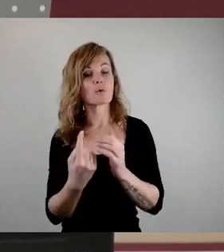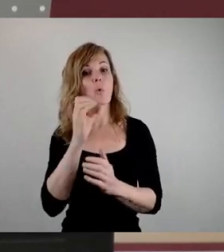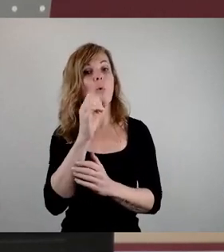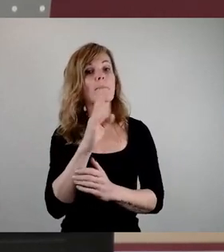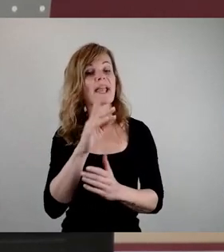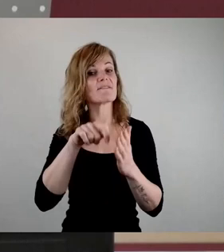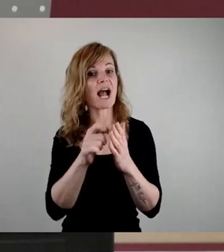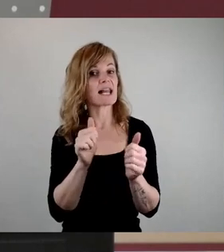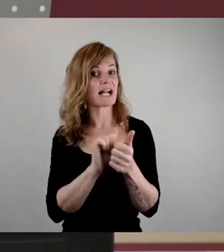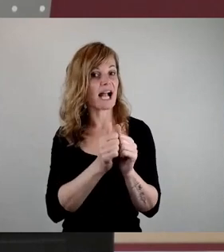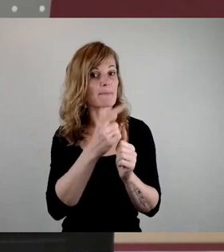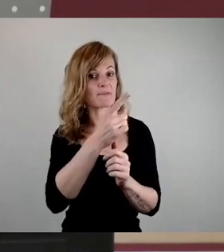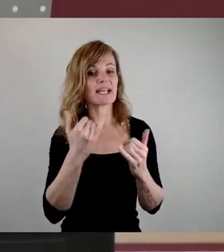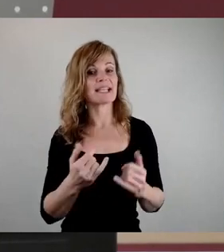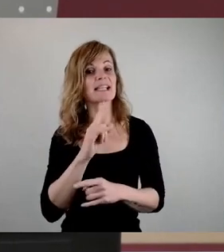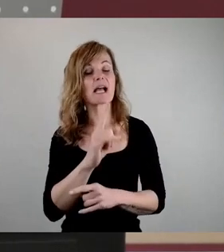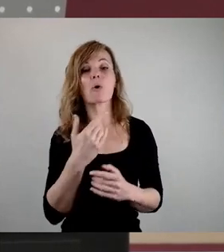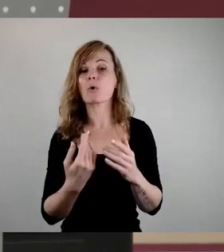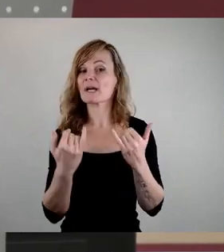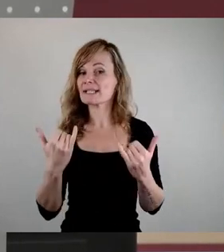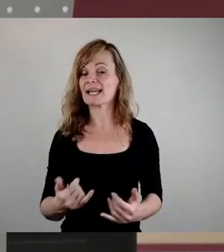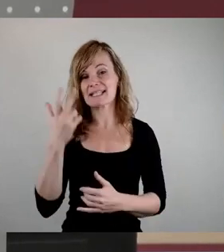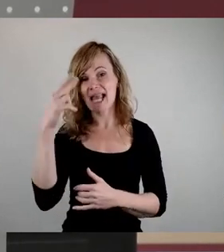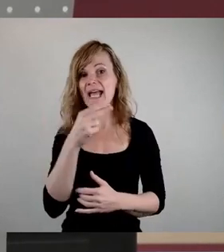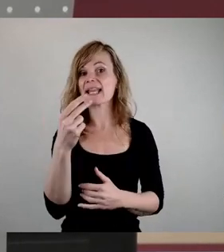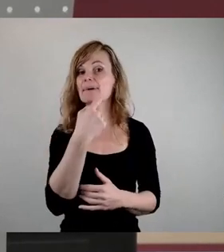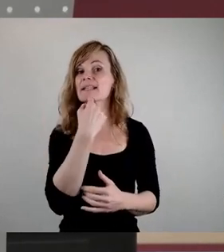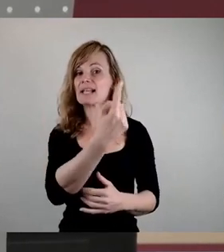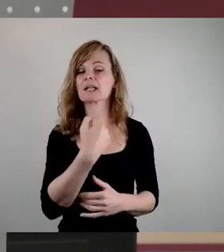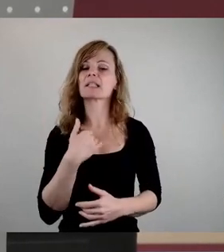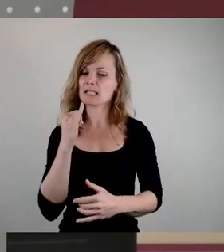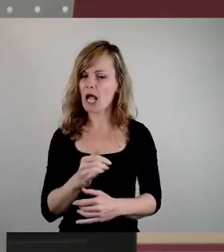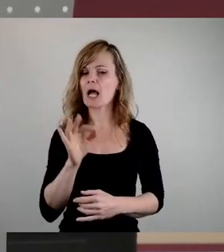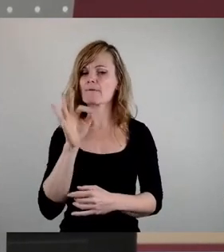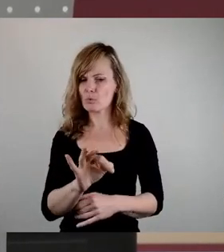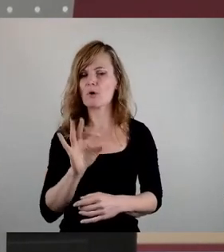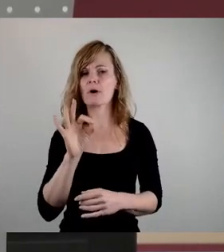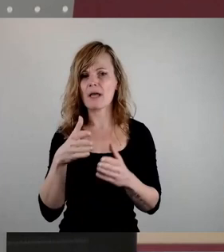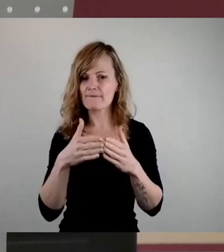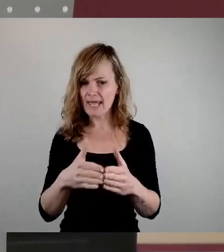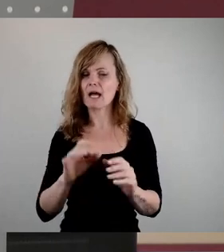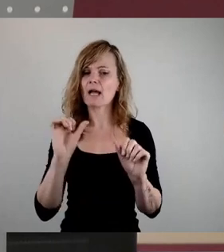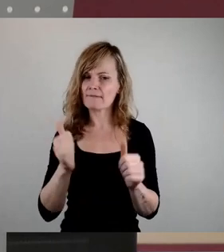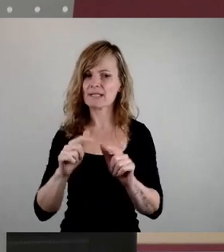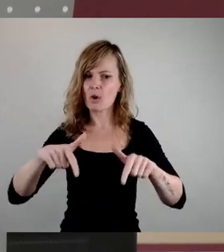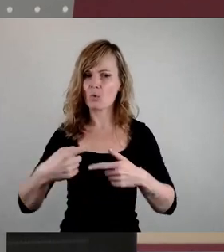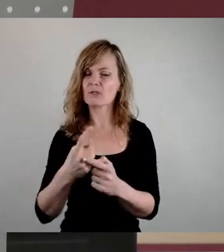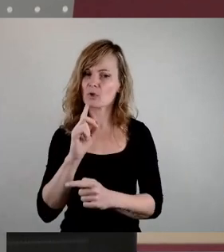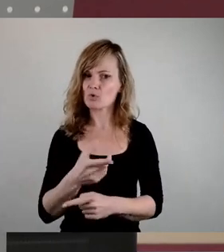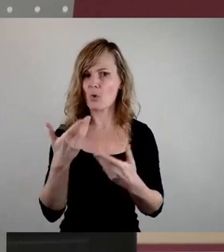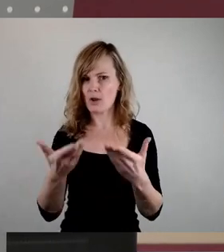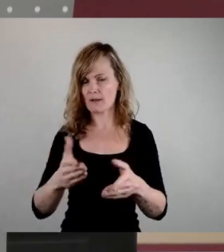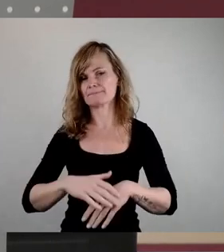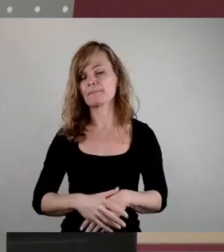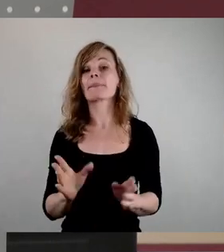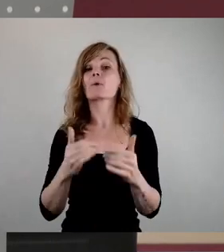auch der jetzige Amtsinhaber, Herr Hilbert, gesagt, ja, er ist auch für die Wiederinbetriebnahme der Fähre am Pieschner Winkel. Und jetzt